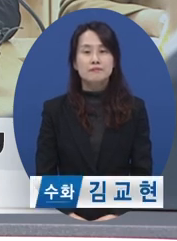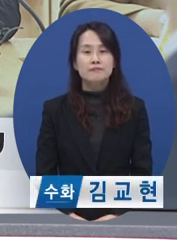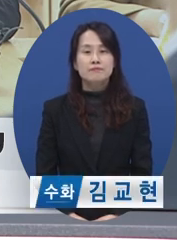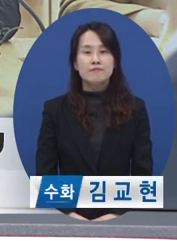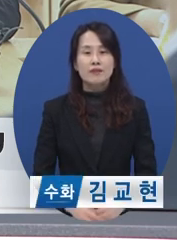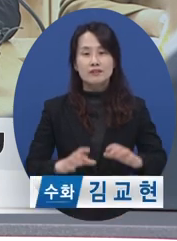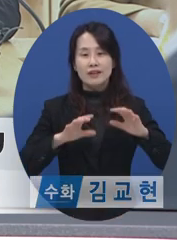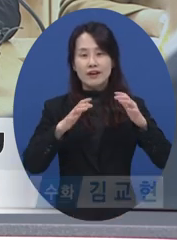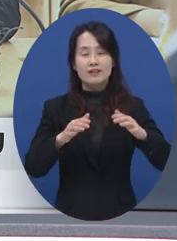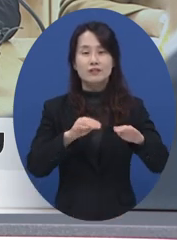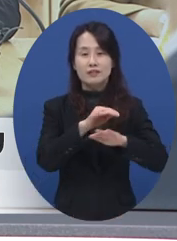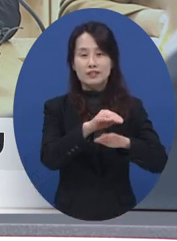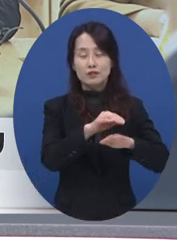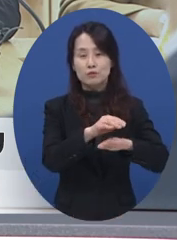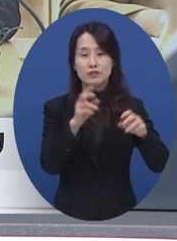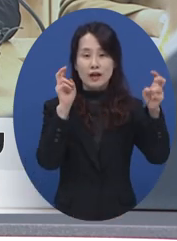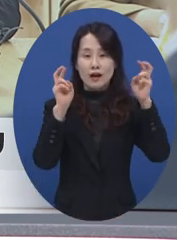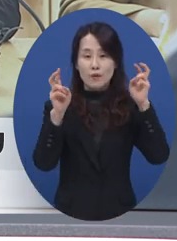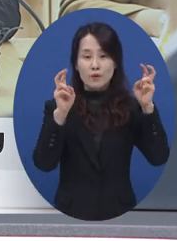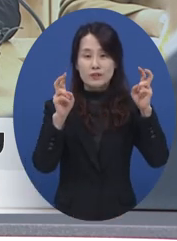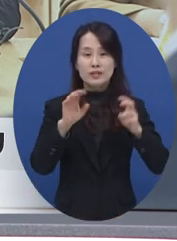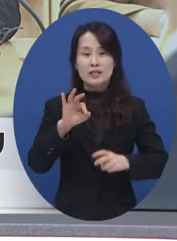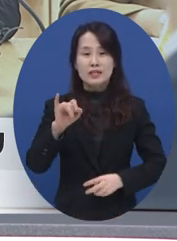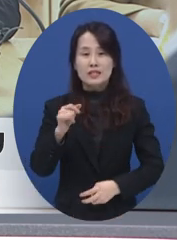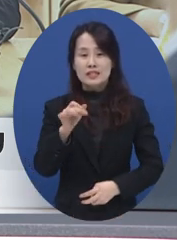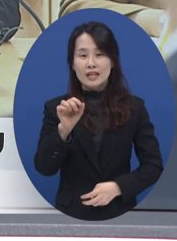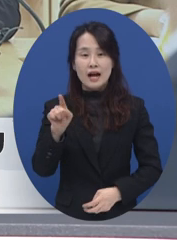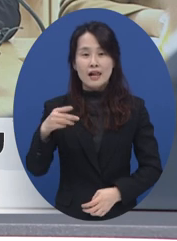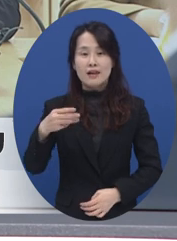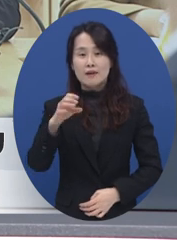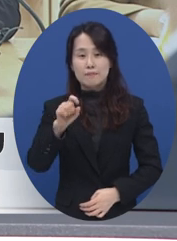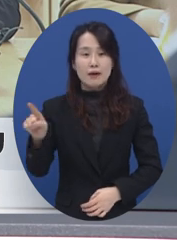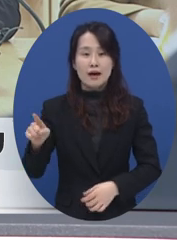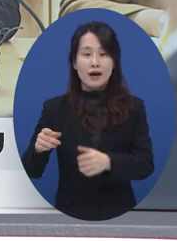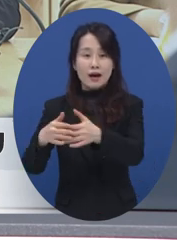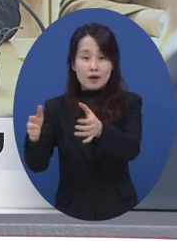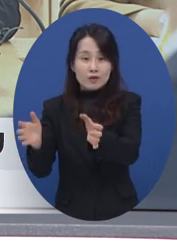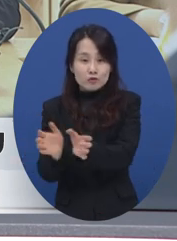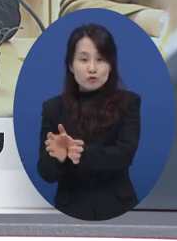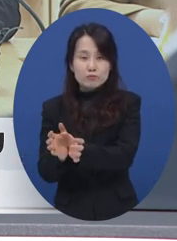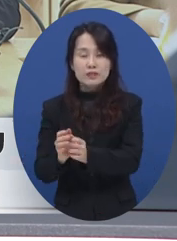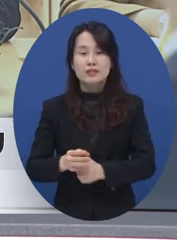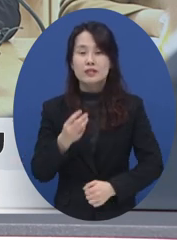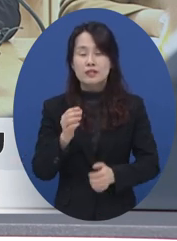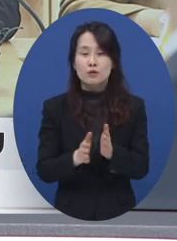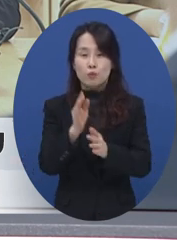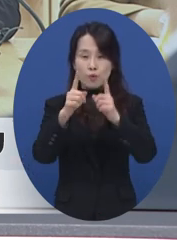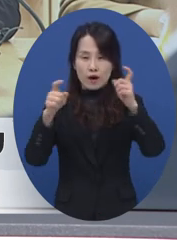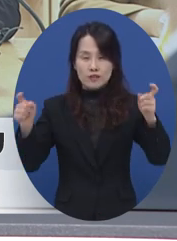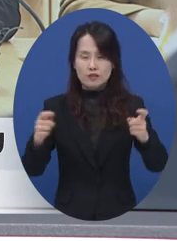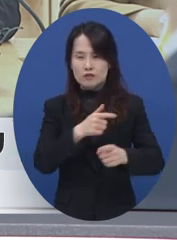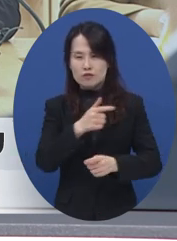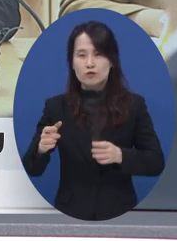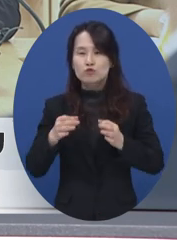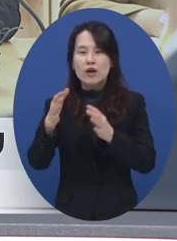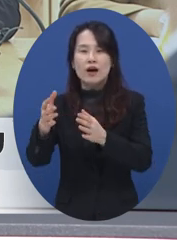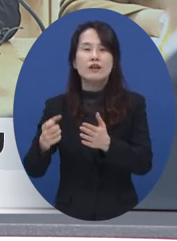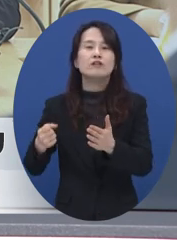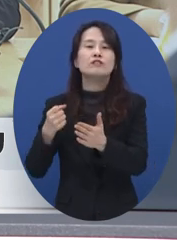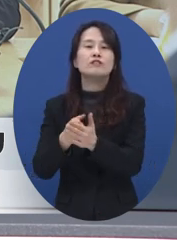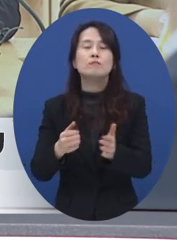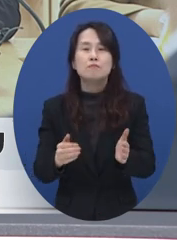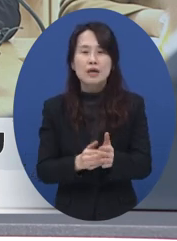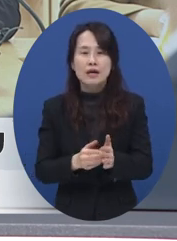세계적인 자동차 썬루프 제조 기업인 이날파 루프 시스템즈가 경기도 화성에 대규모 투자를 결정했습니다.